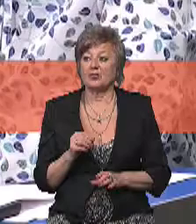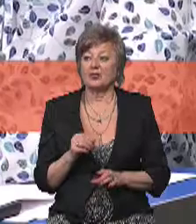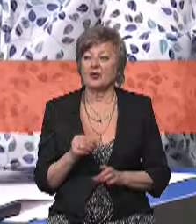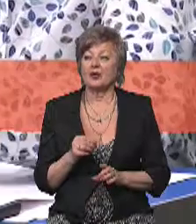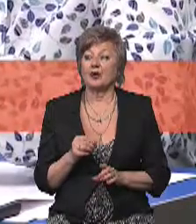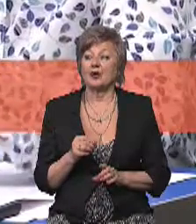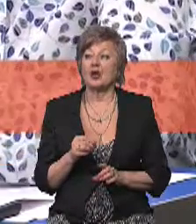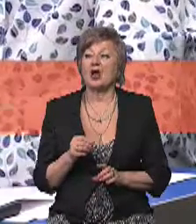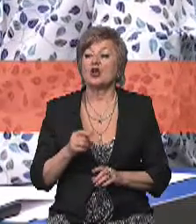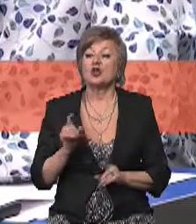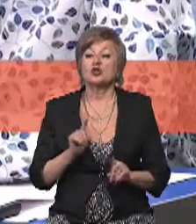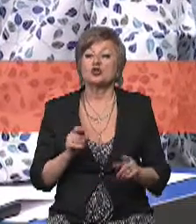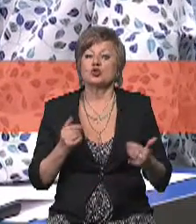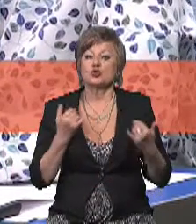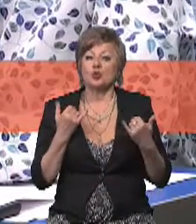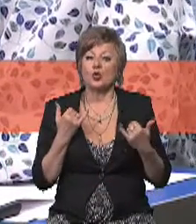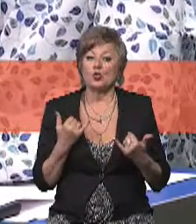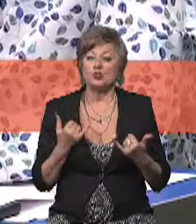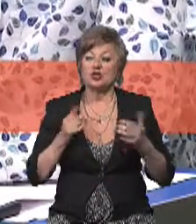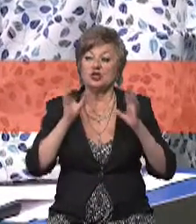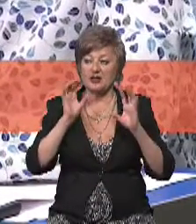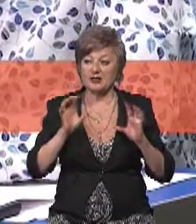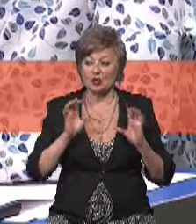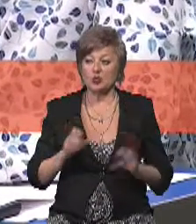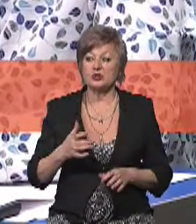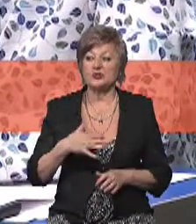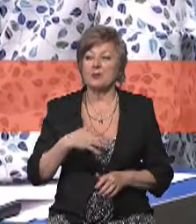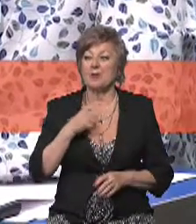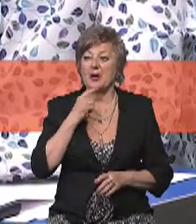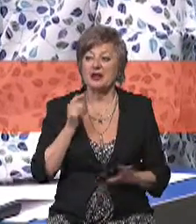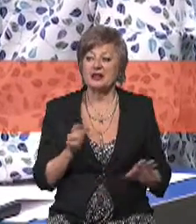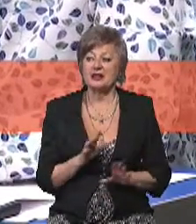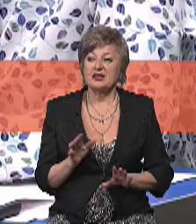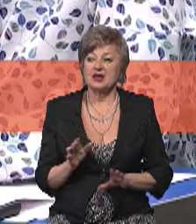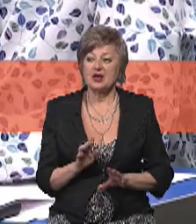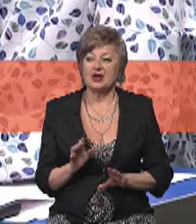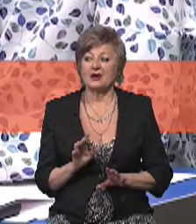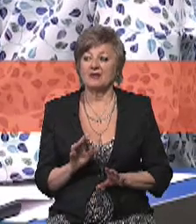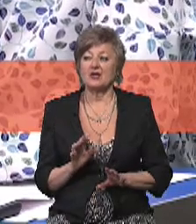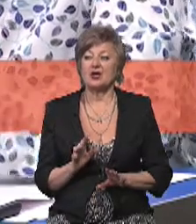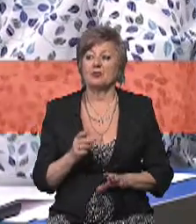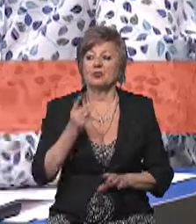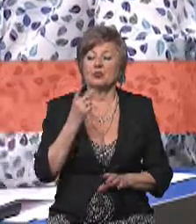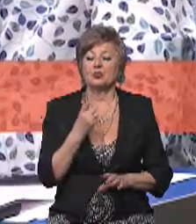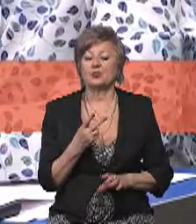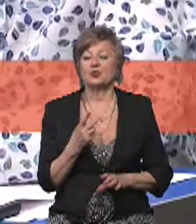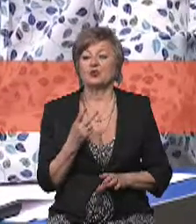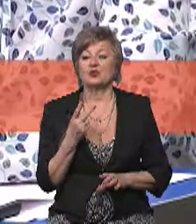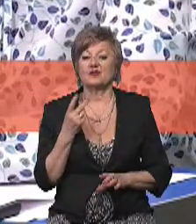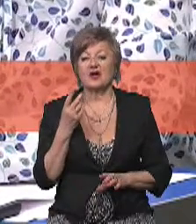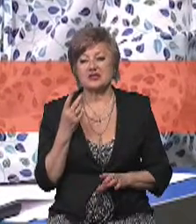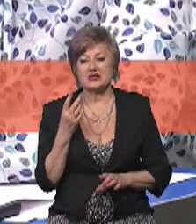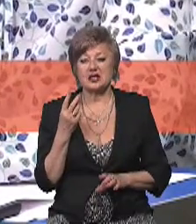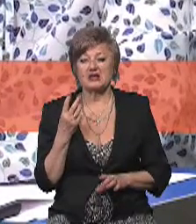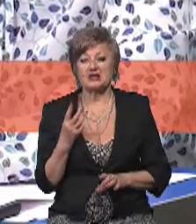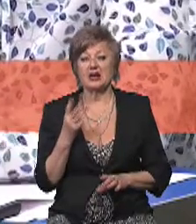мажоритарку. Тобто про те, що тепер в новому виборчому кодексі, ми не говоримо про те, що він запрацює аж з 1 грудня 2023-го, ще невідомо, чи запрацює,